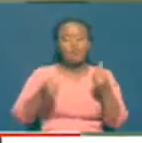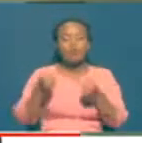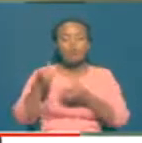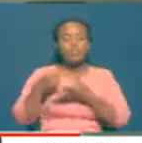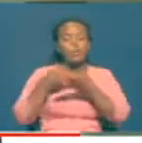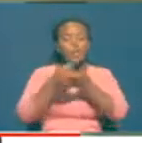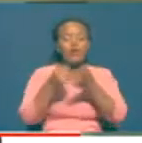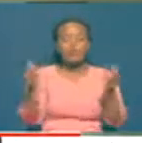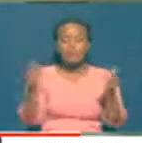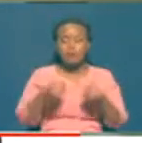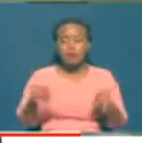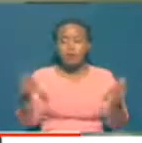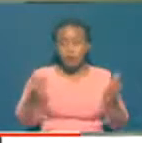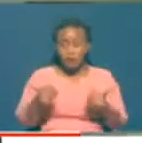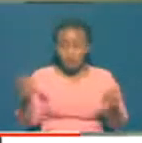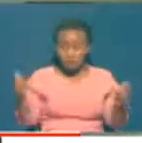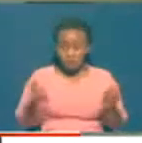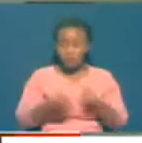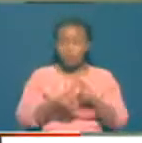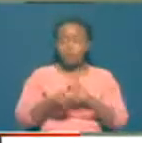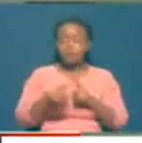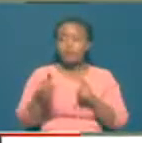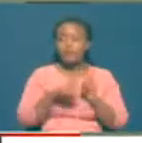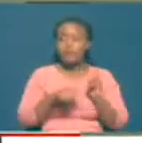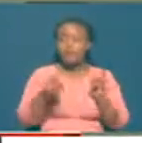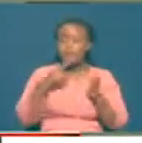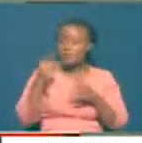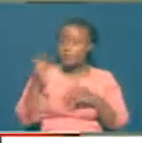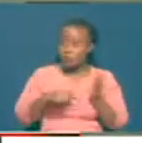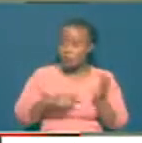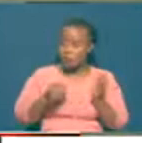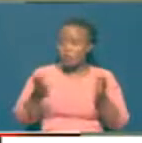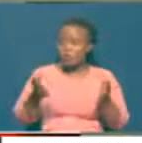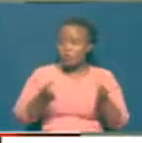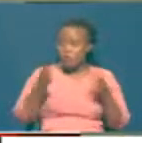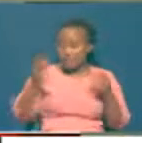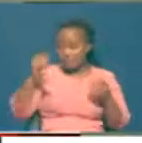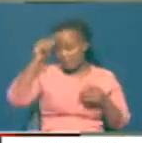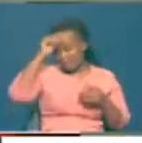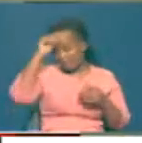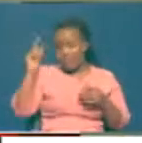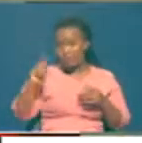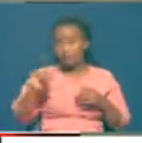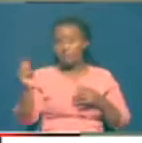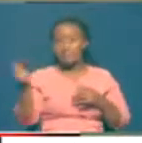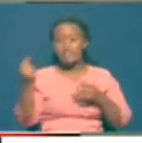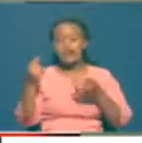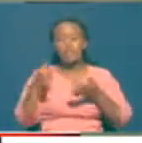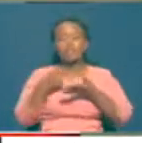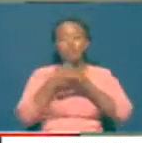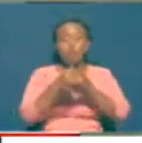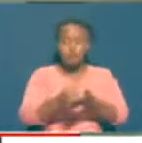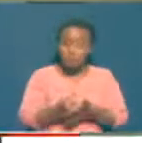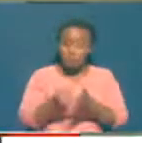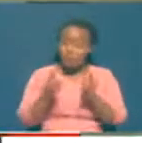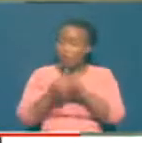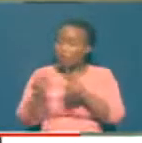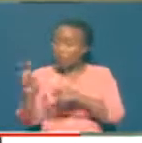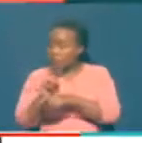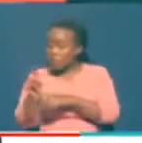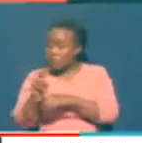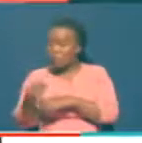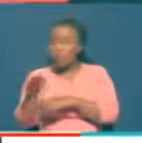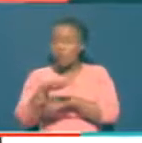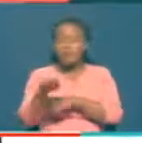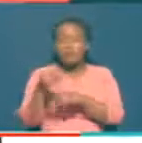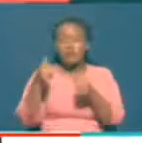tupoza tukasema ya kwamba tunahitaji serikali ya Kenya watusaidie kama wanaweza kututafute mahali ambapo tunaweza